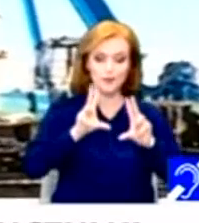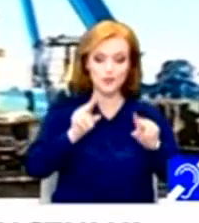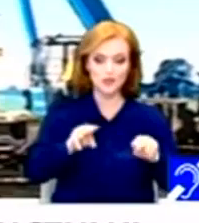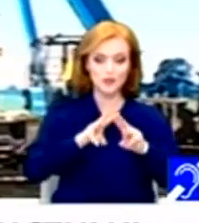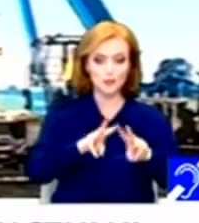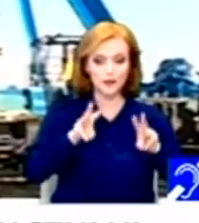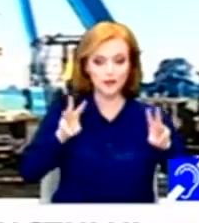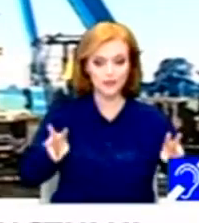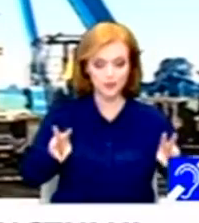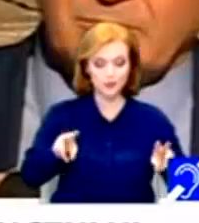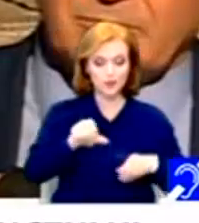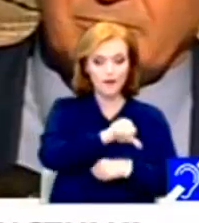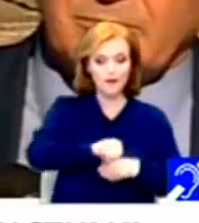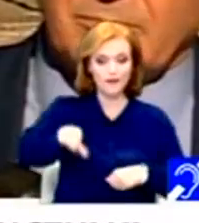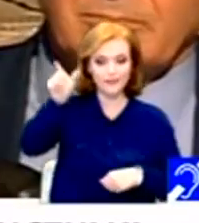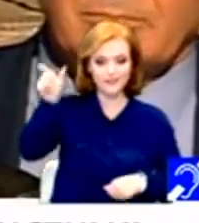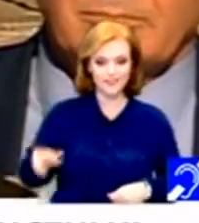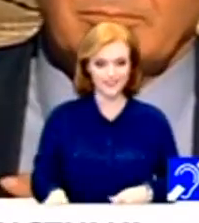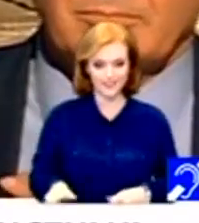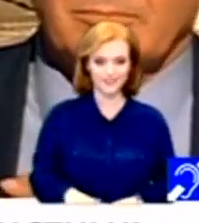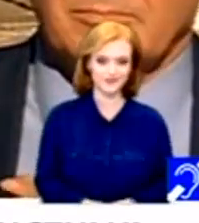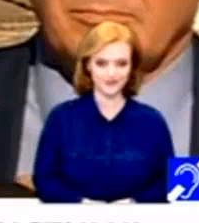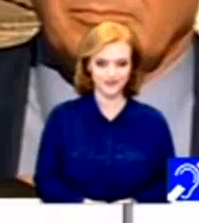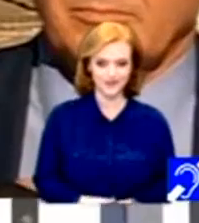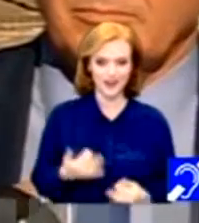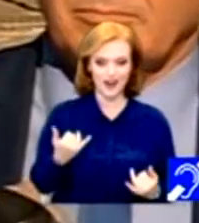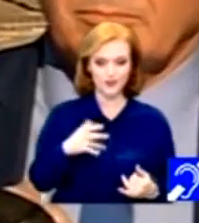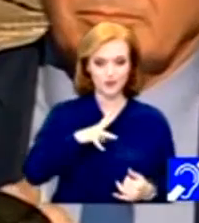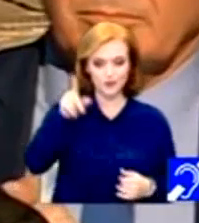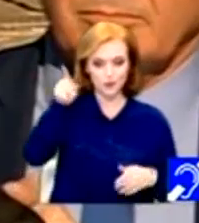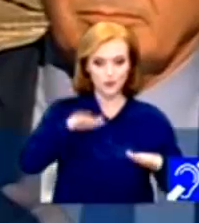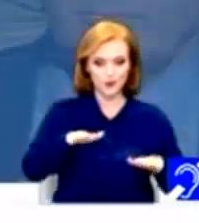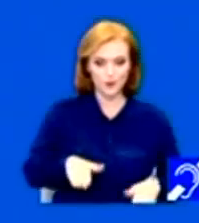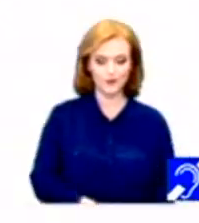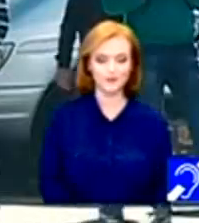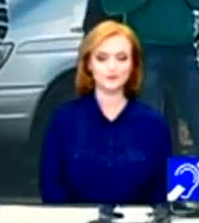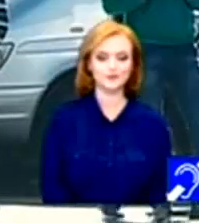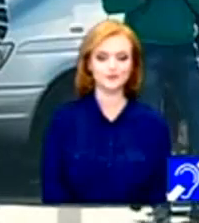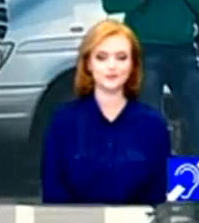făcut astăzi o vizită pe șantierul conductei, însoțită de omologul său Nicu Popescu.